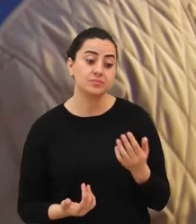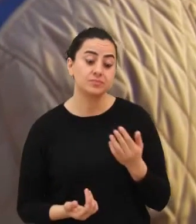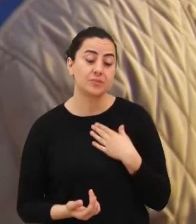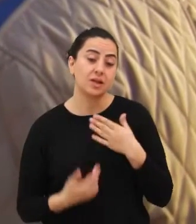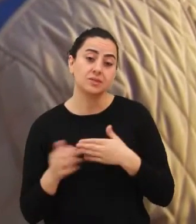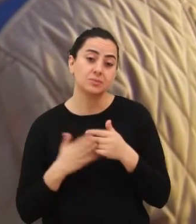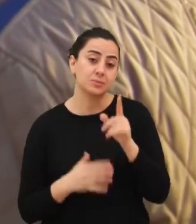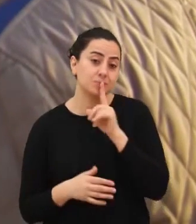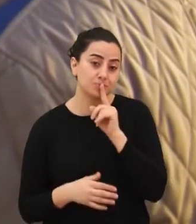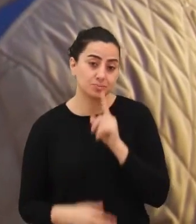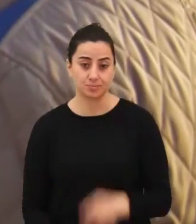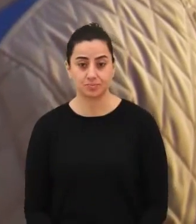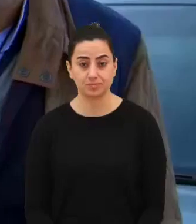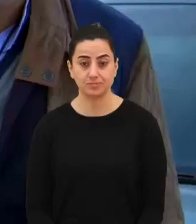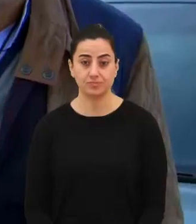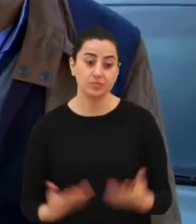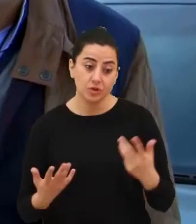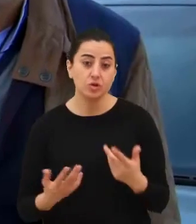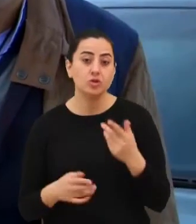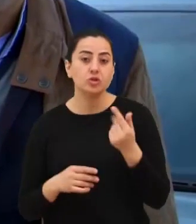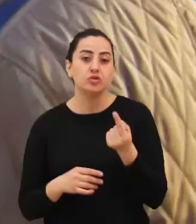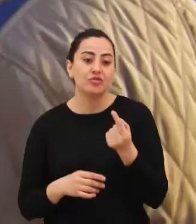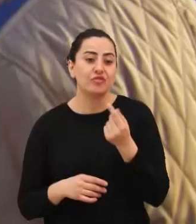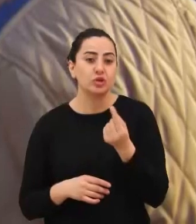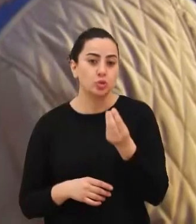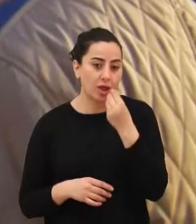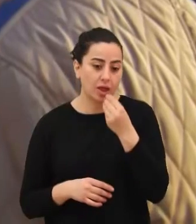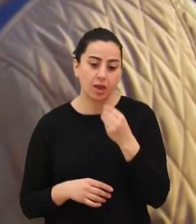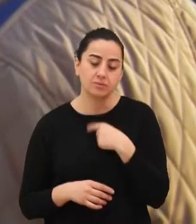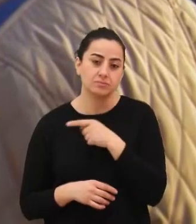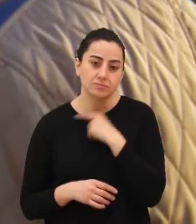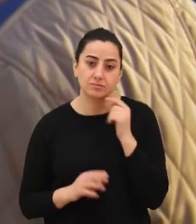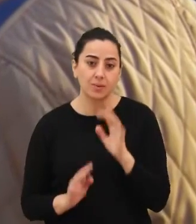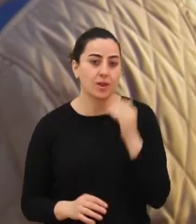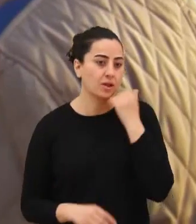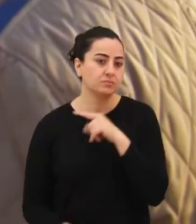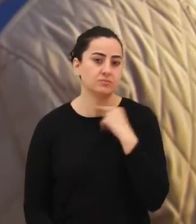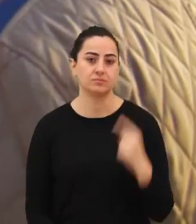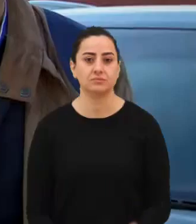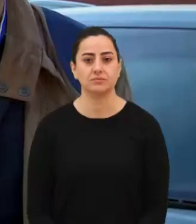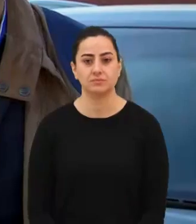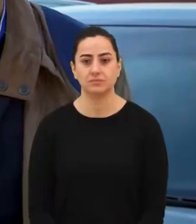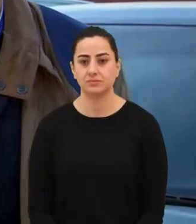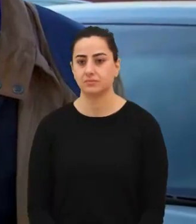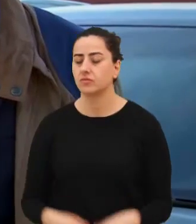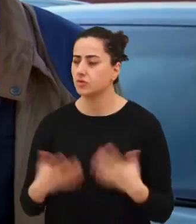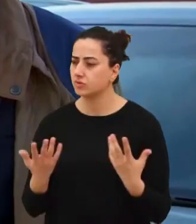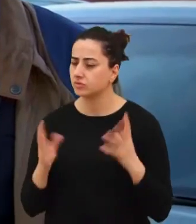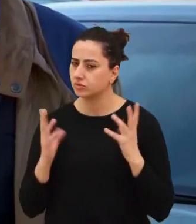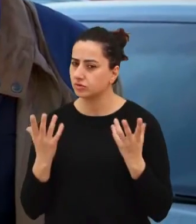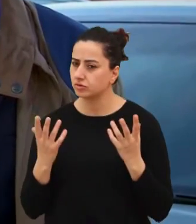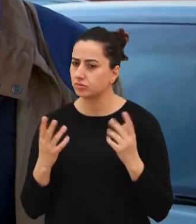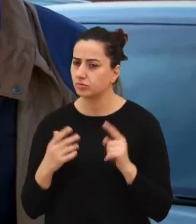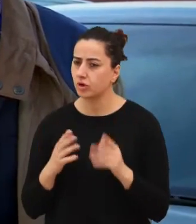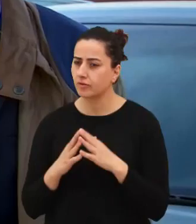sonudur. Efendim yani kuru fasulye yemeye tövbe ederim ama hayatta yalan söylemem efendim. Allah Allah. Demek bu